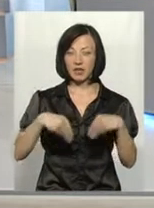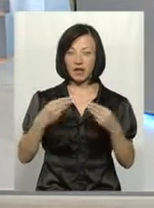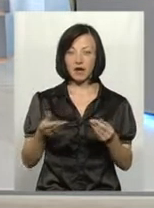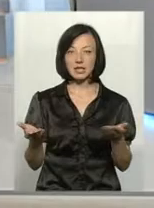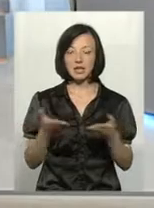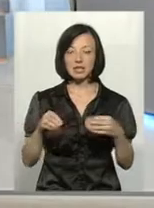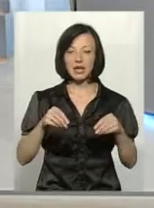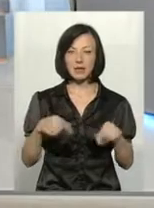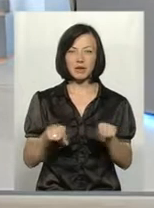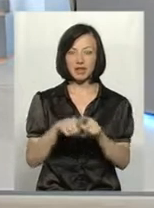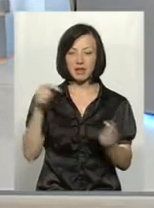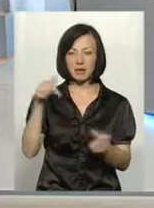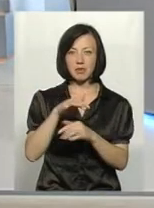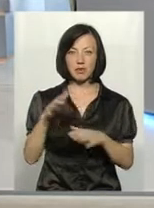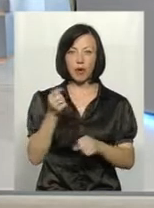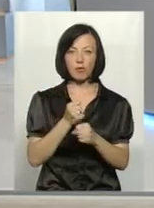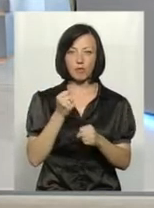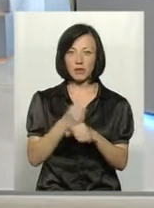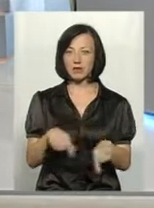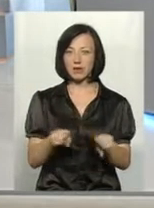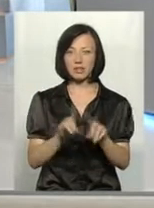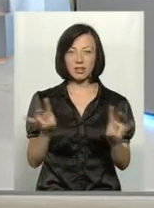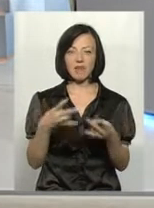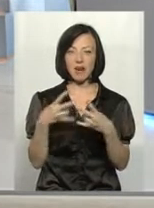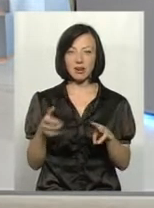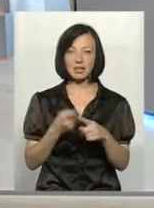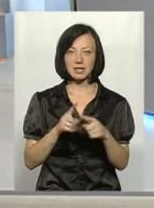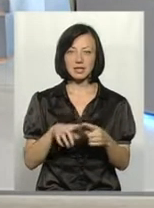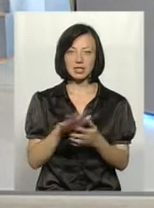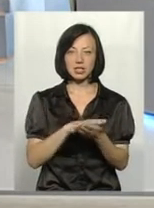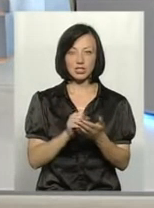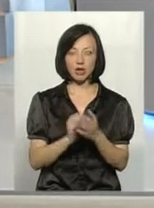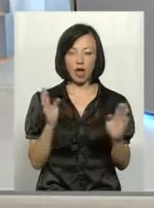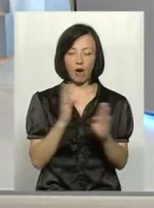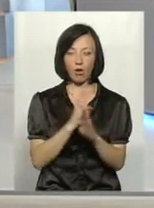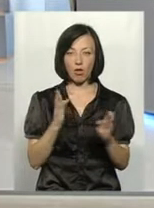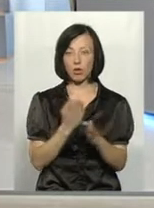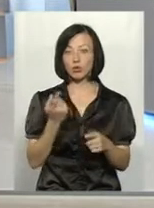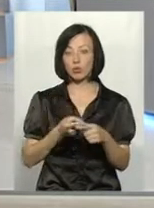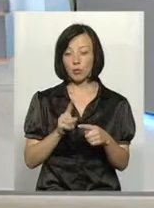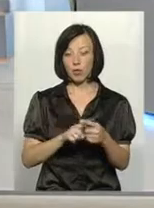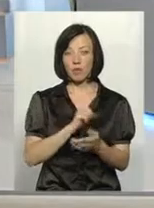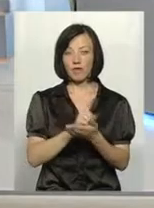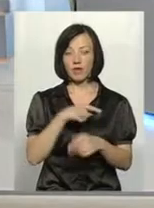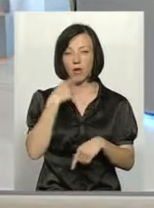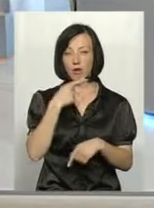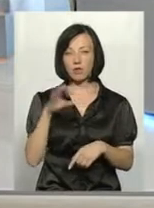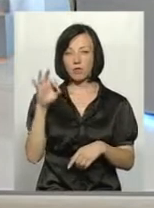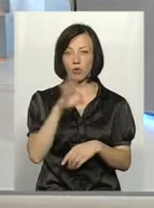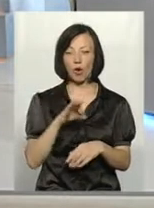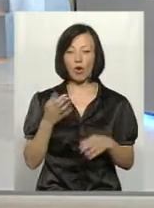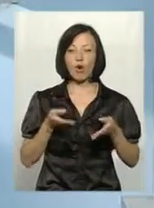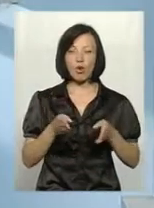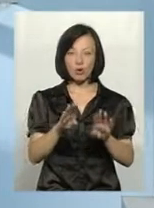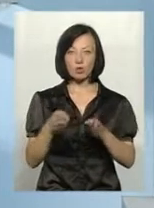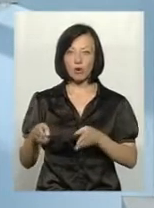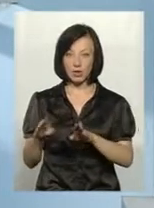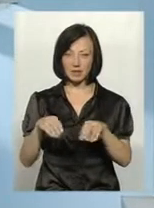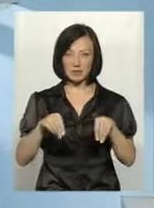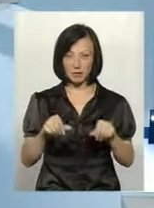якісь землі такі, які не придатні для обробітку, теж не варто, тому що це знищується екологія. Тому ми повинні говорити про розорені землі, які є. До